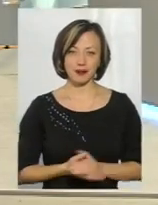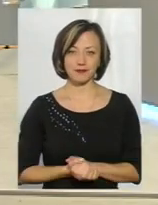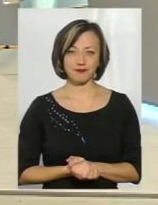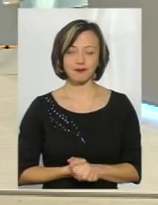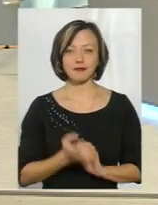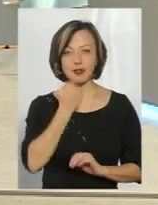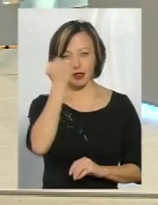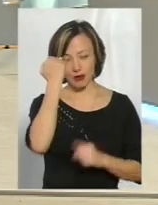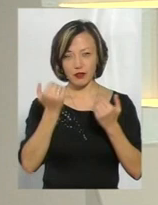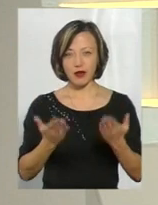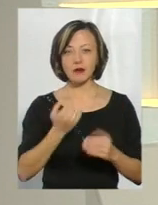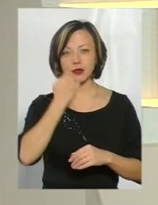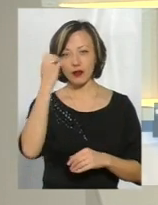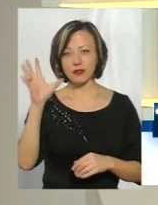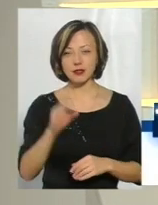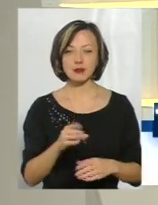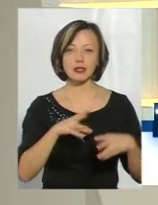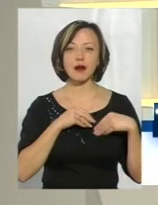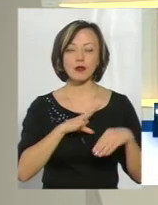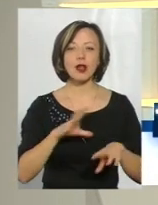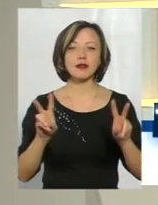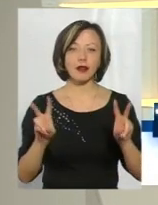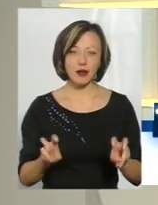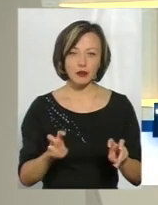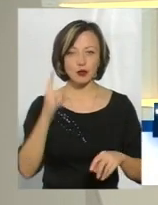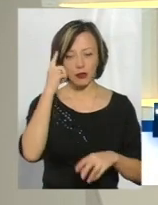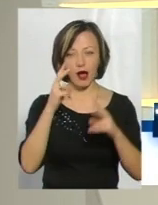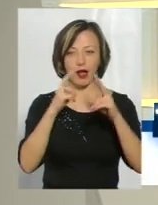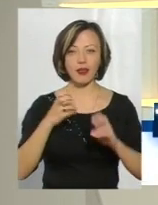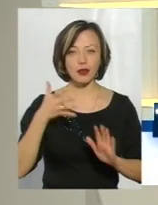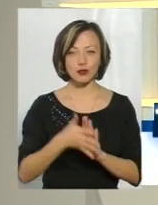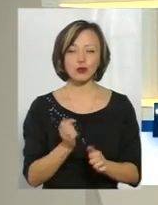ж, дякую вам, дякую всім, хто був з нами. Це була тема. Думайте,